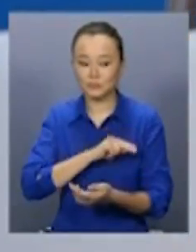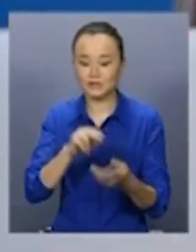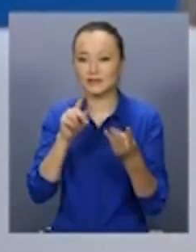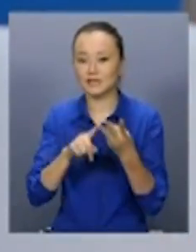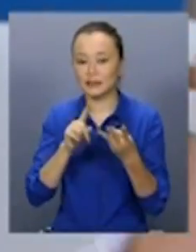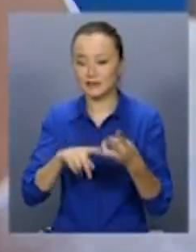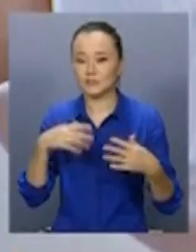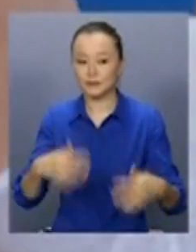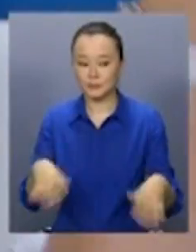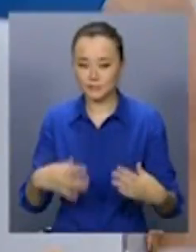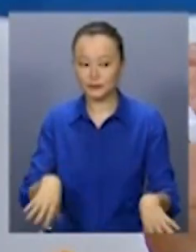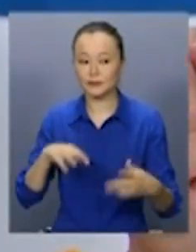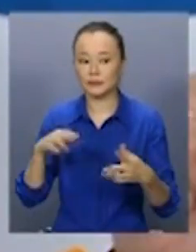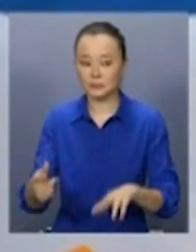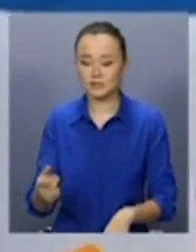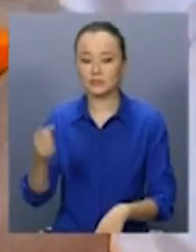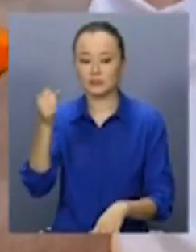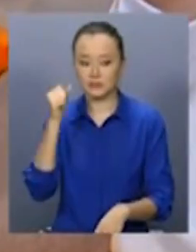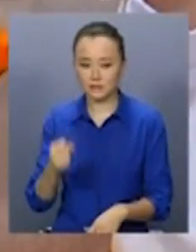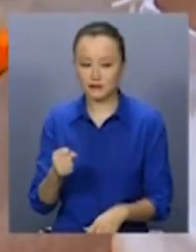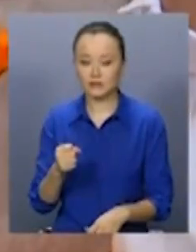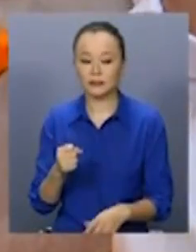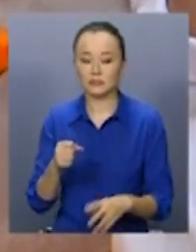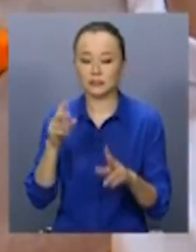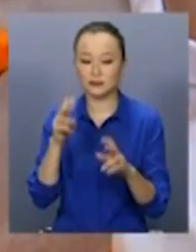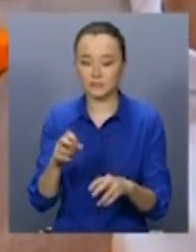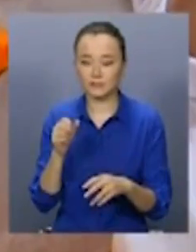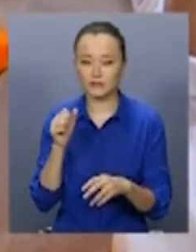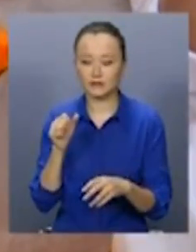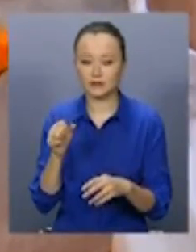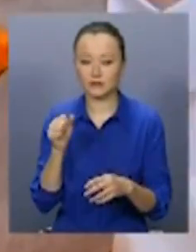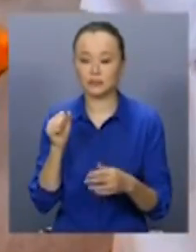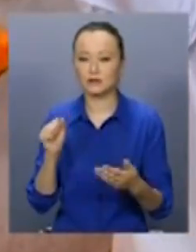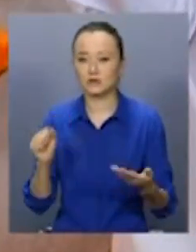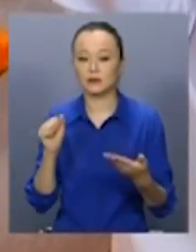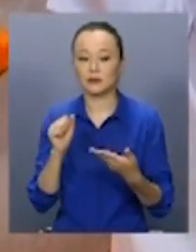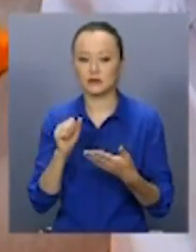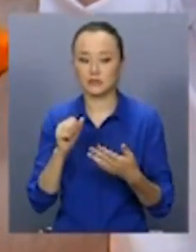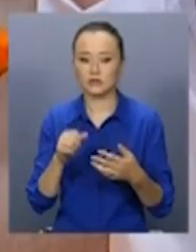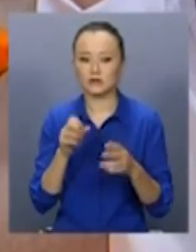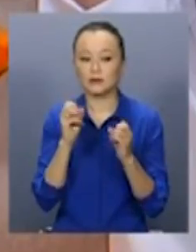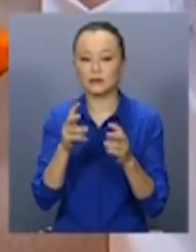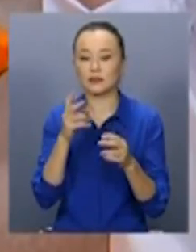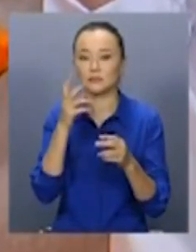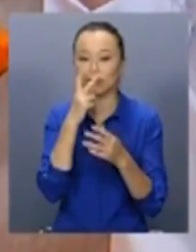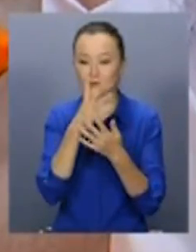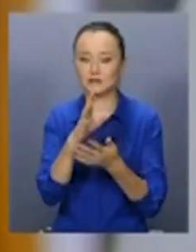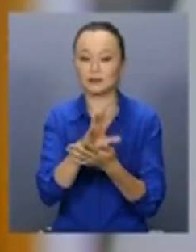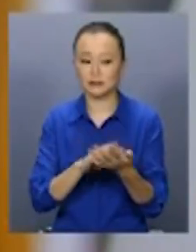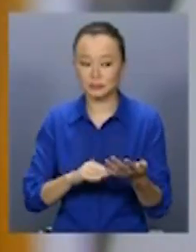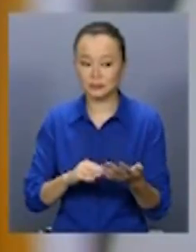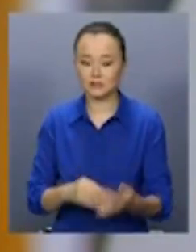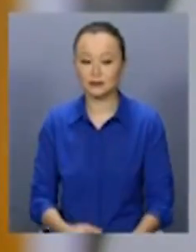Үшінші жаттығуды жұдырық. Бұл жұдырық жаттығу деп аталады, одан кейін мына қолдаламызда мына жерге жұдырыққа